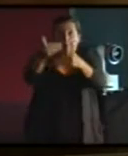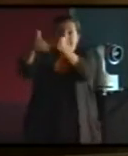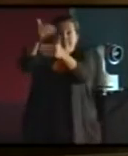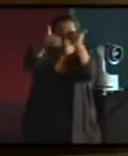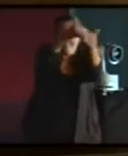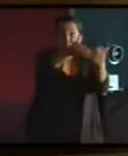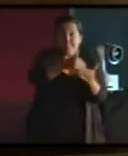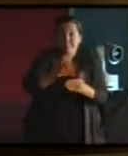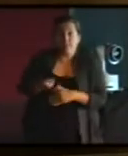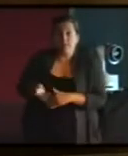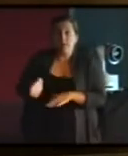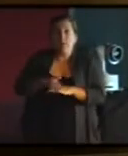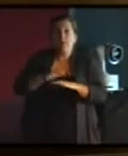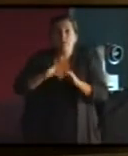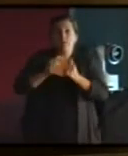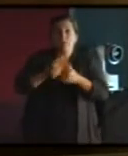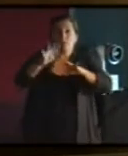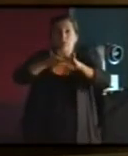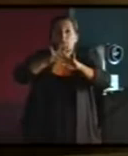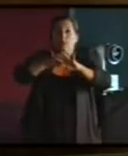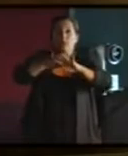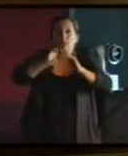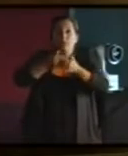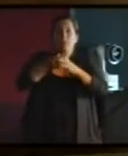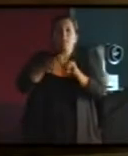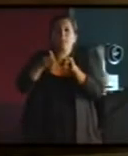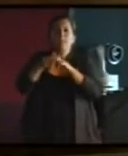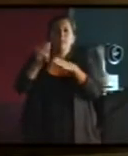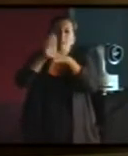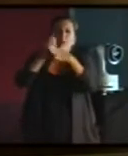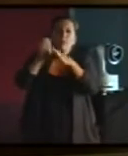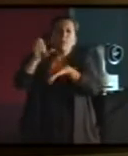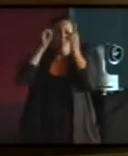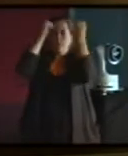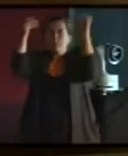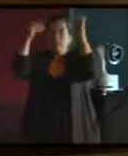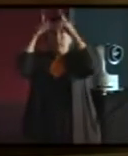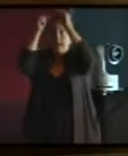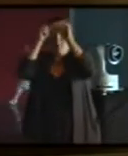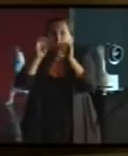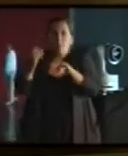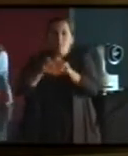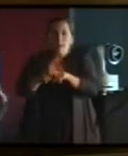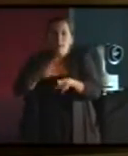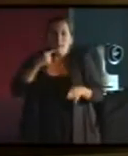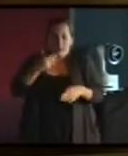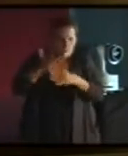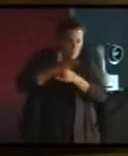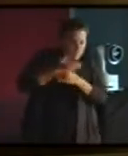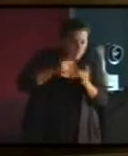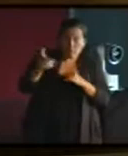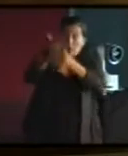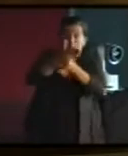l'espace public, il est résiduel. C'est un peu à l'image de la société au Liban, c'est-à-dire on travaille par réaction. On fait quelque chose, puis l'autre